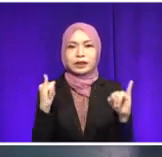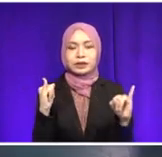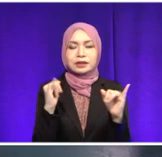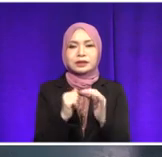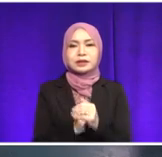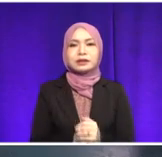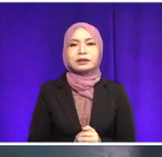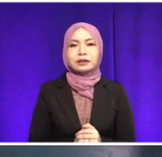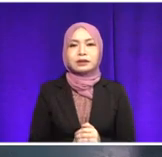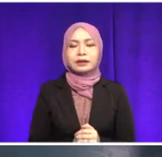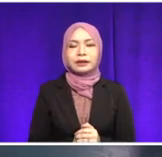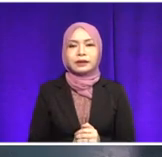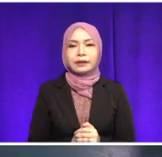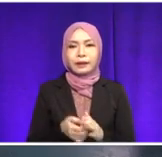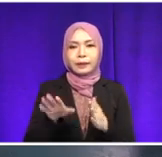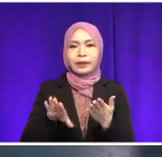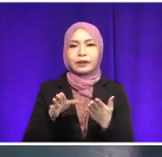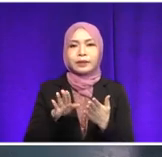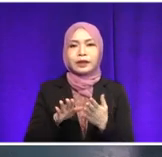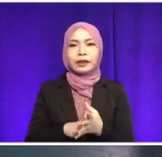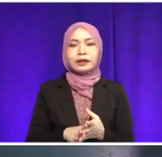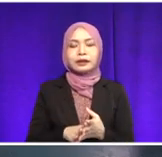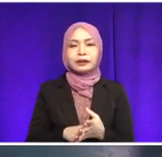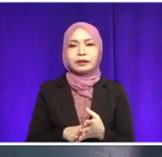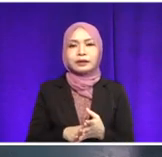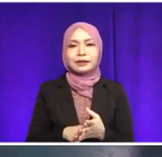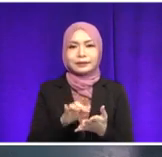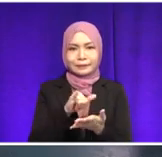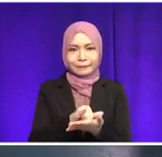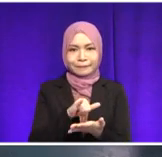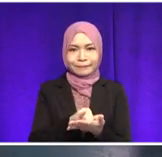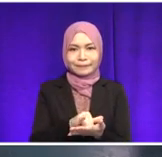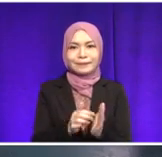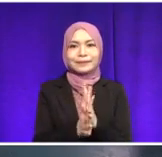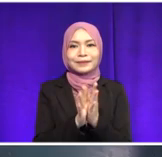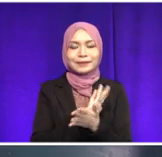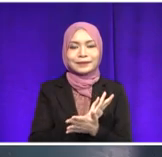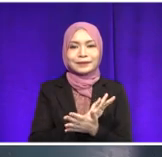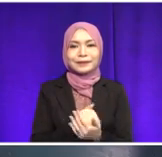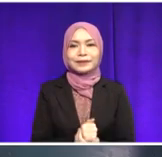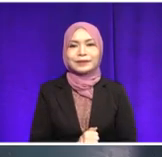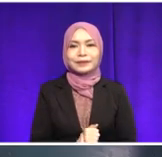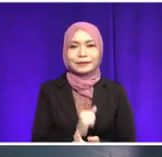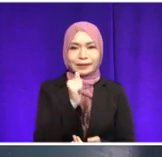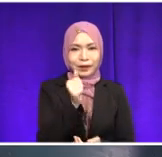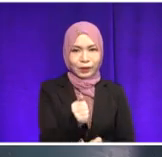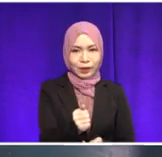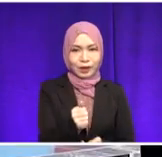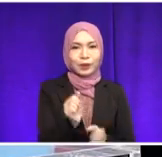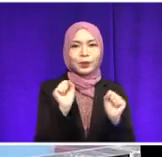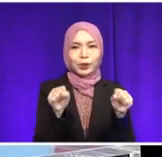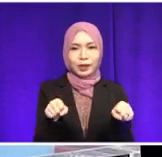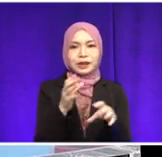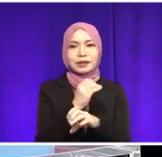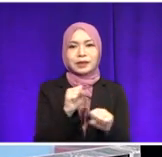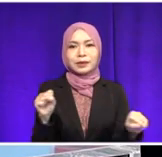kreatif ya pertimbangan utama tadi Insyaallah kalau Ivan nah Project itu dalam tempo 3 bulan kita